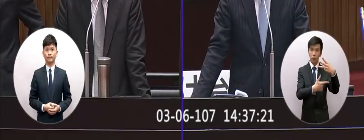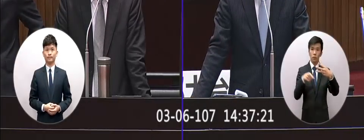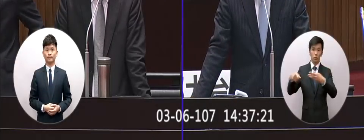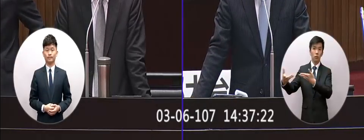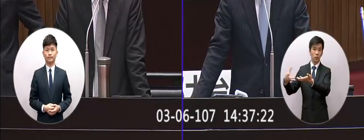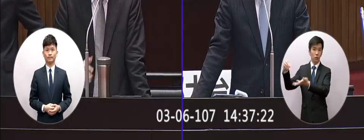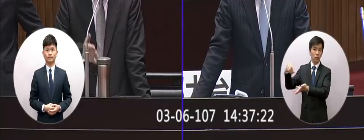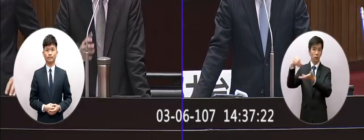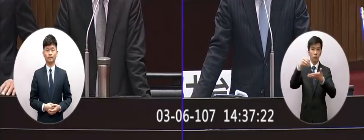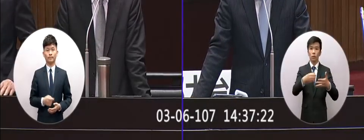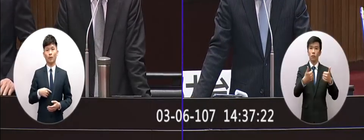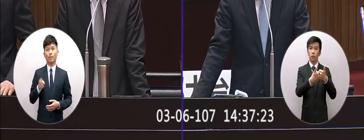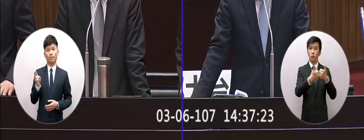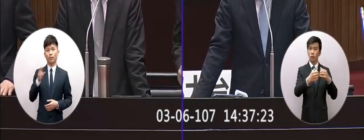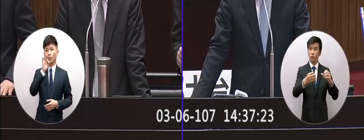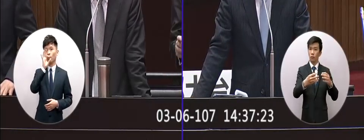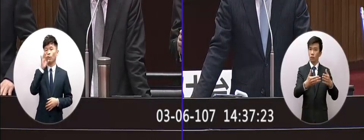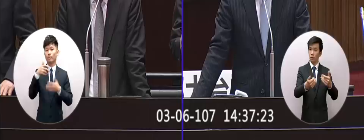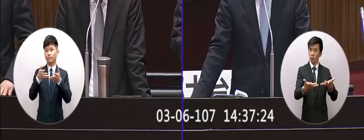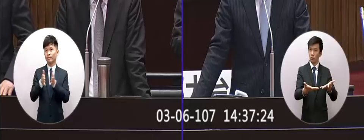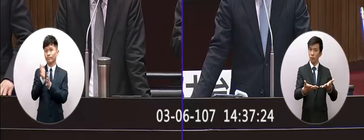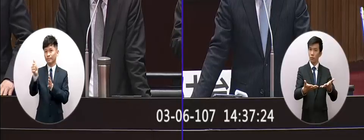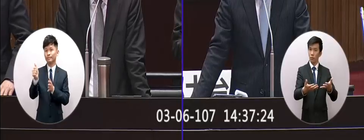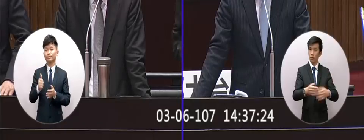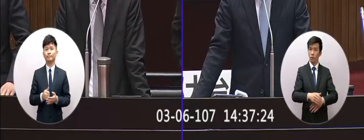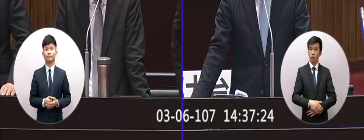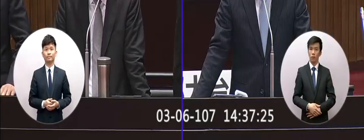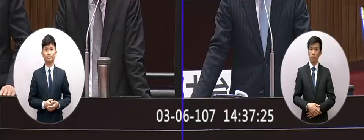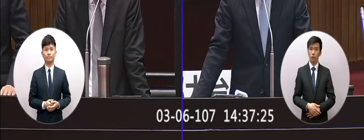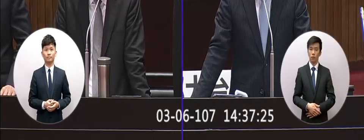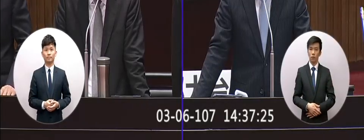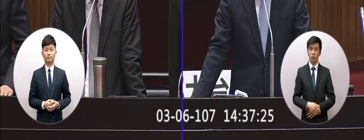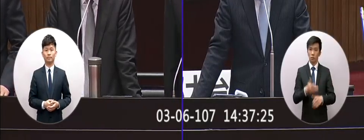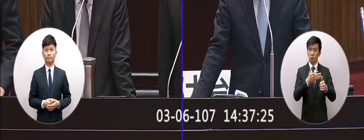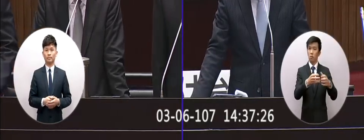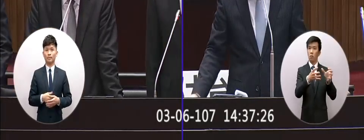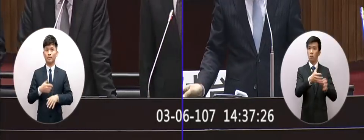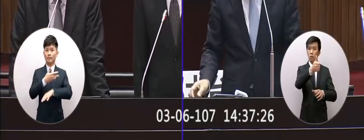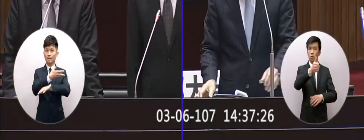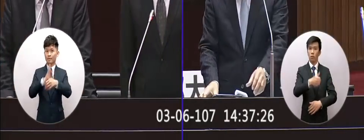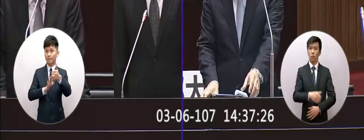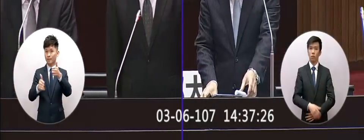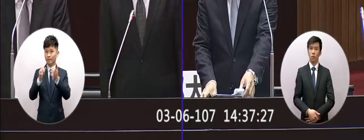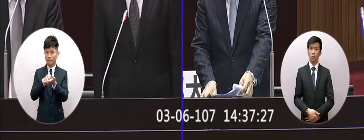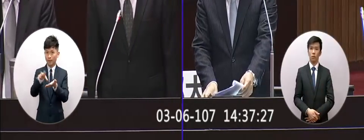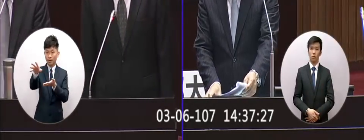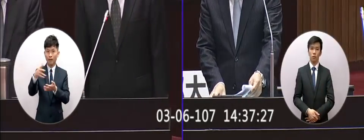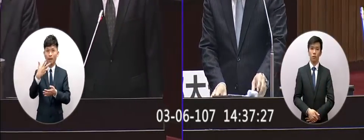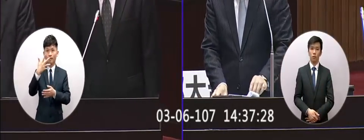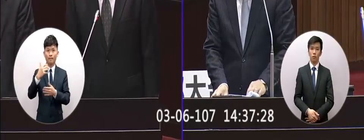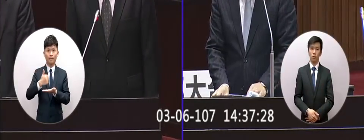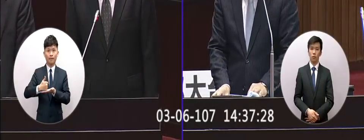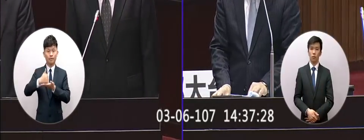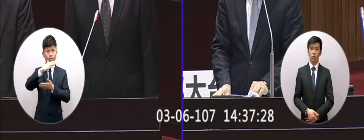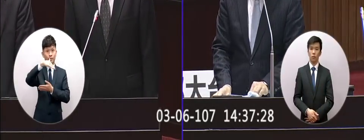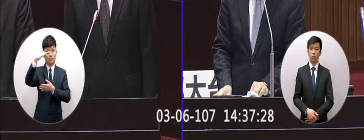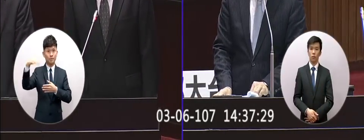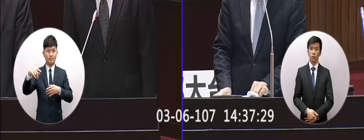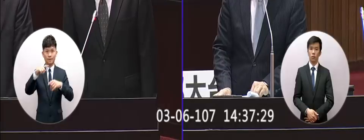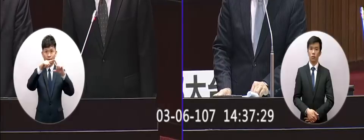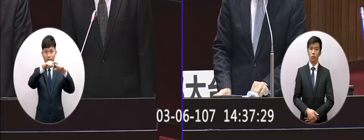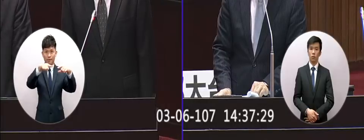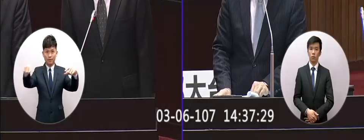谈？ 我先请吴部长。 没有在 agenda 上面，部长。 跟江委员报告哈，有关于八重山那个倒三角形的水